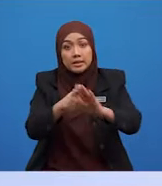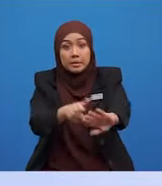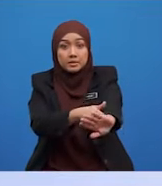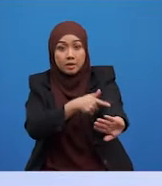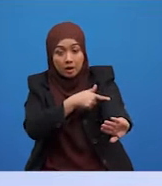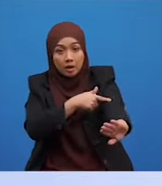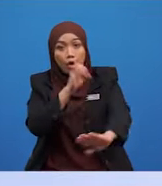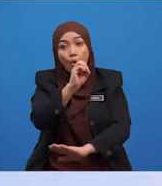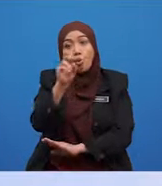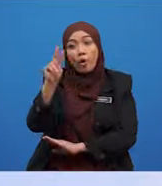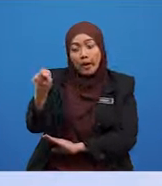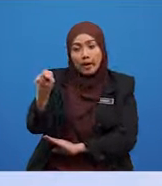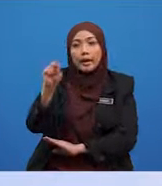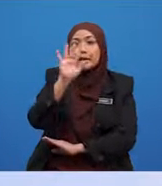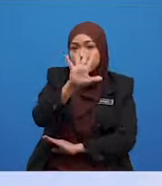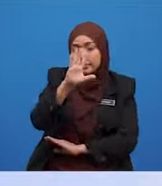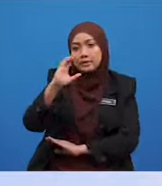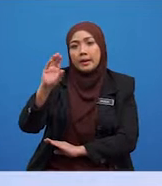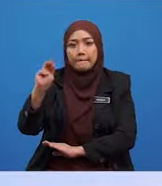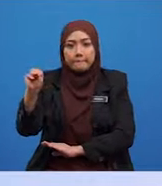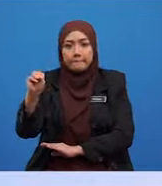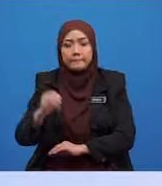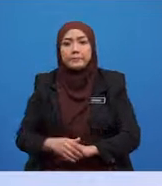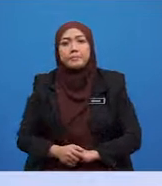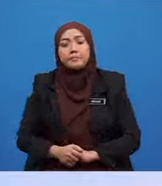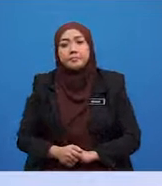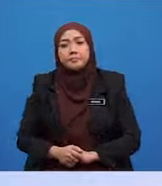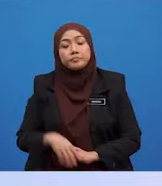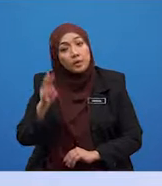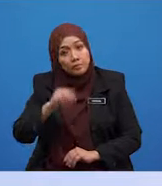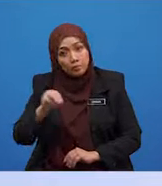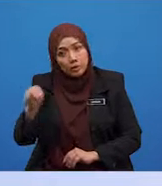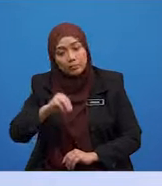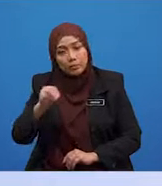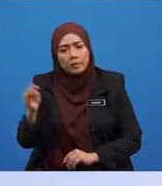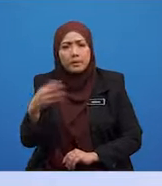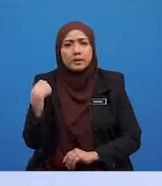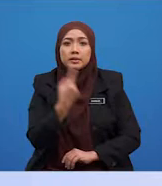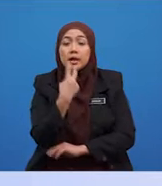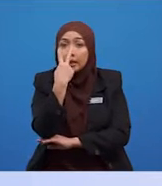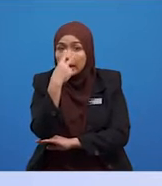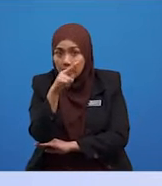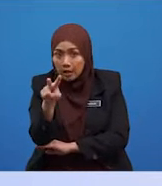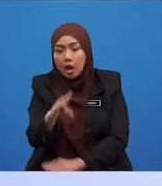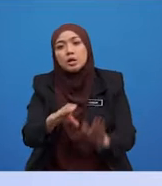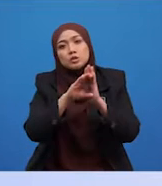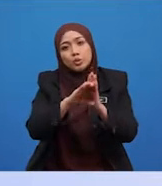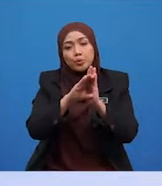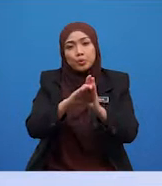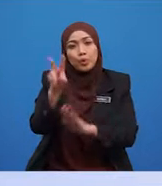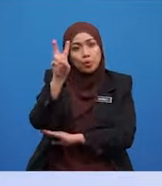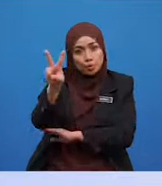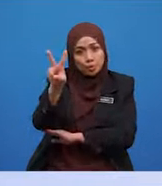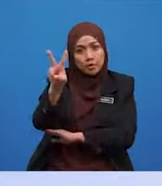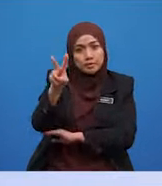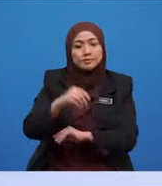adakah panjang MS sama dengan panjang SN? Jelaskan. Soalan B,